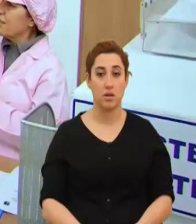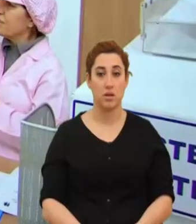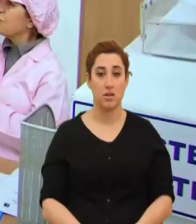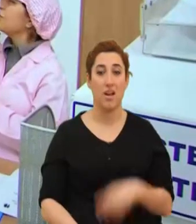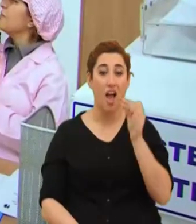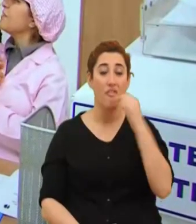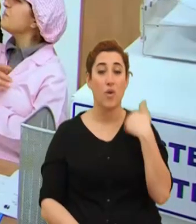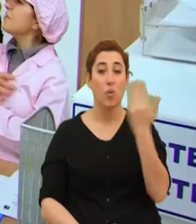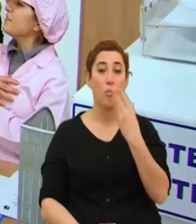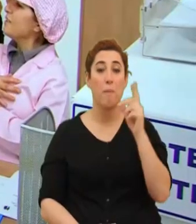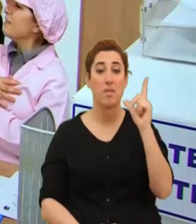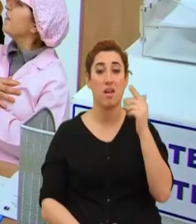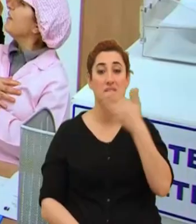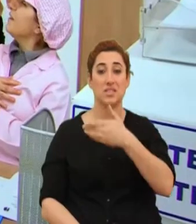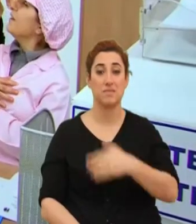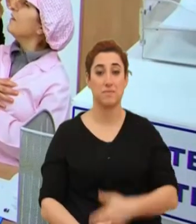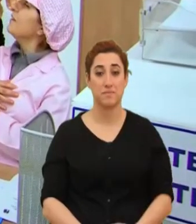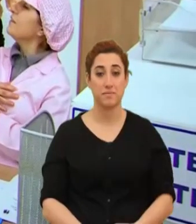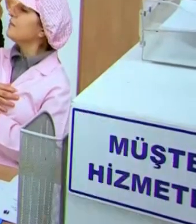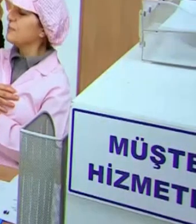Yalnız kahveleri götürmem lazım içeriye.